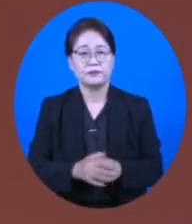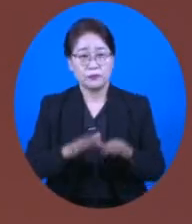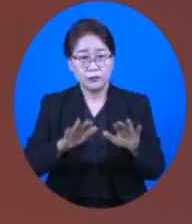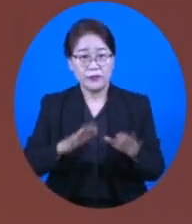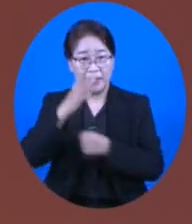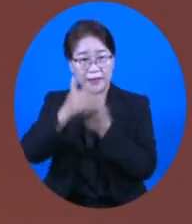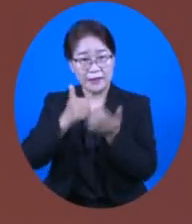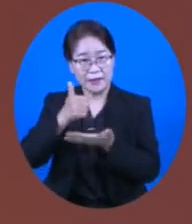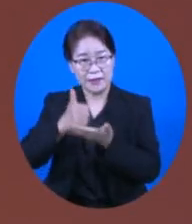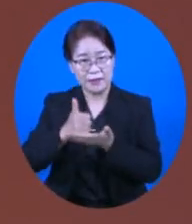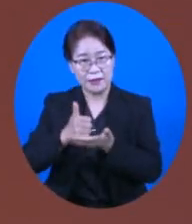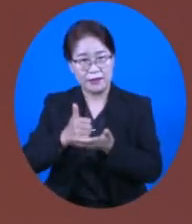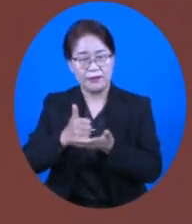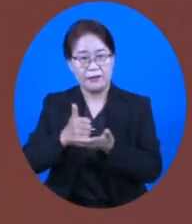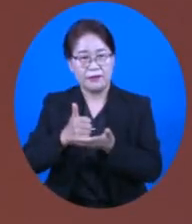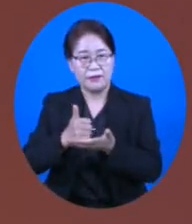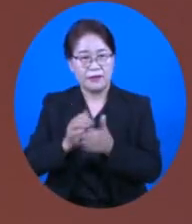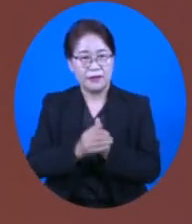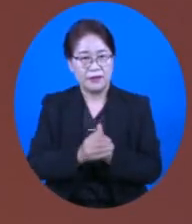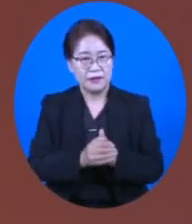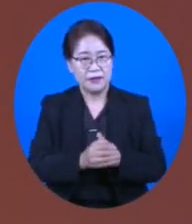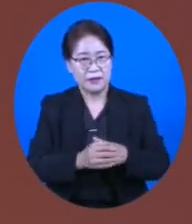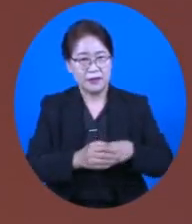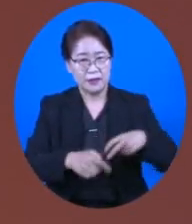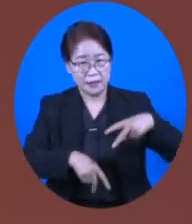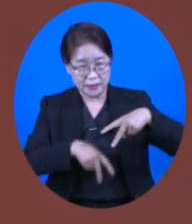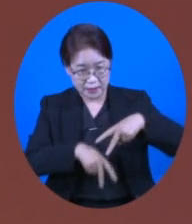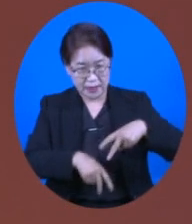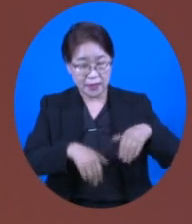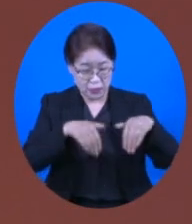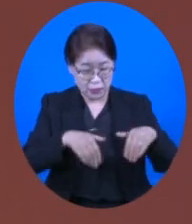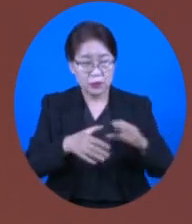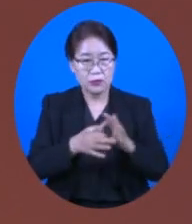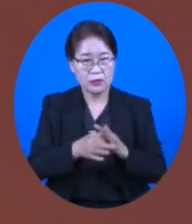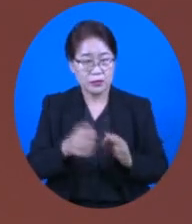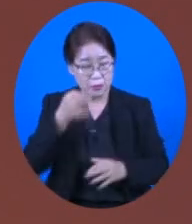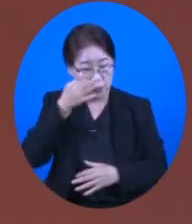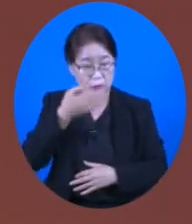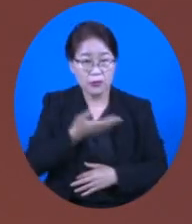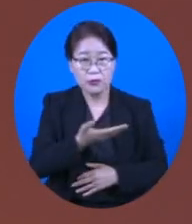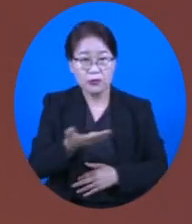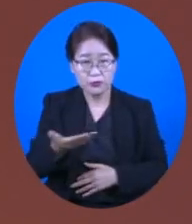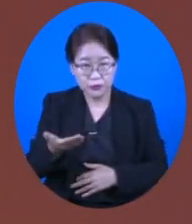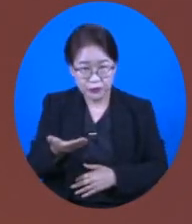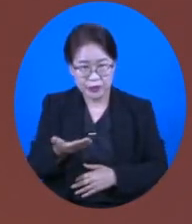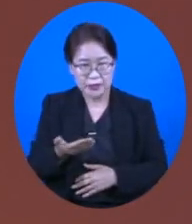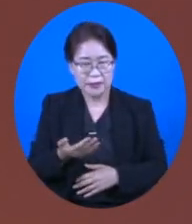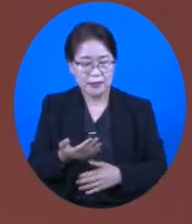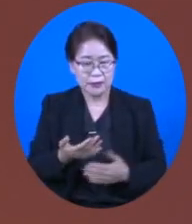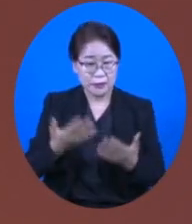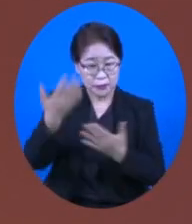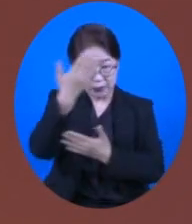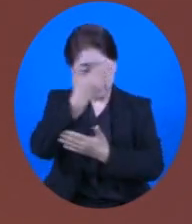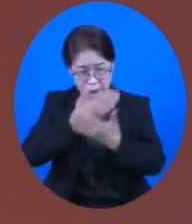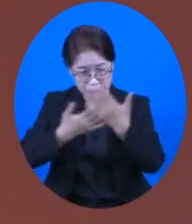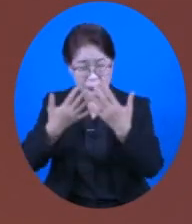오늘은 하나님께서 일찍이 스가랴 선지자를 통해서 보여주신 그 환상을